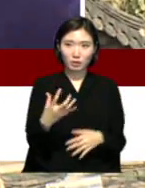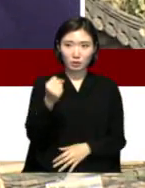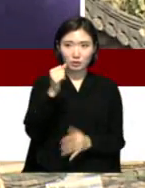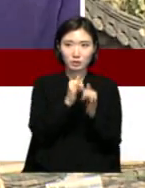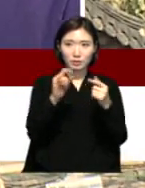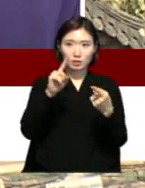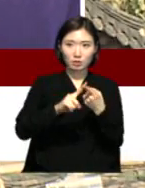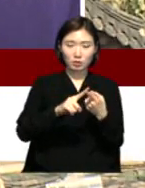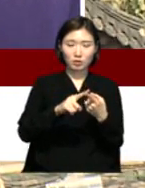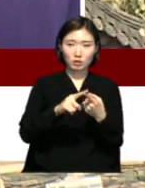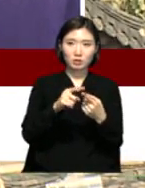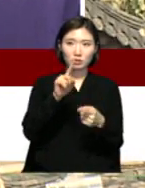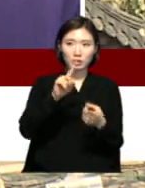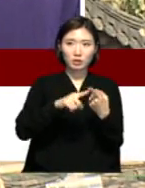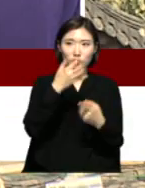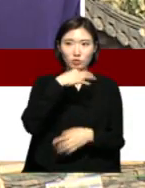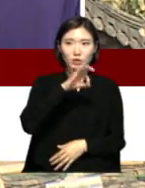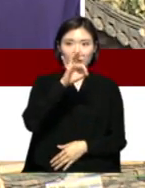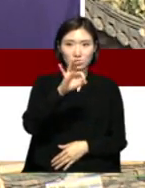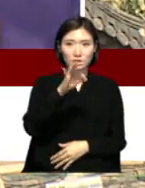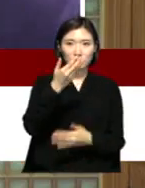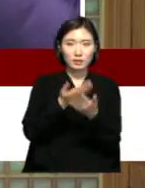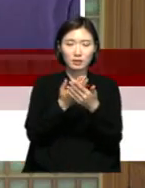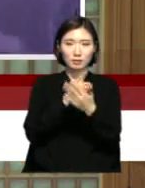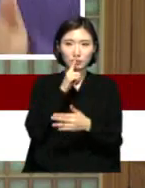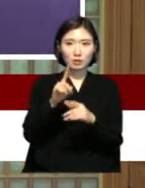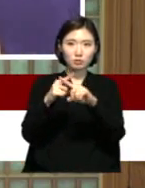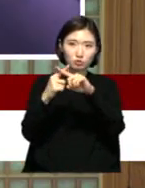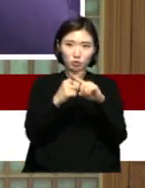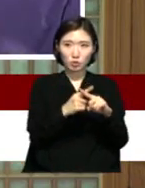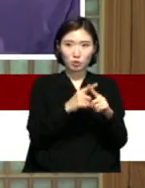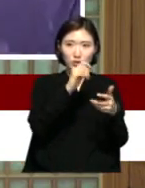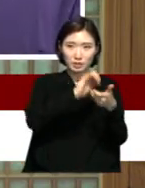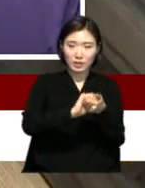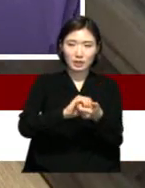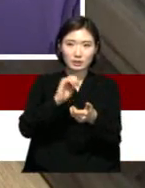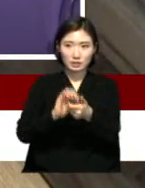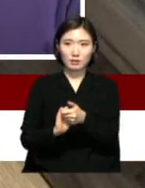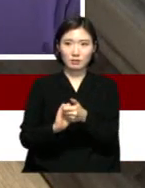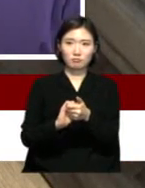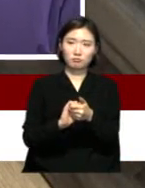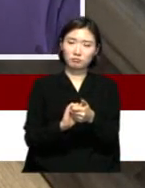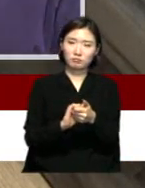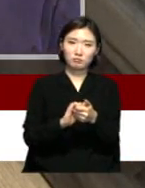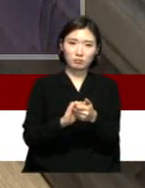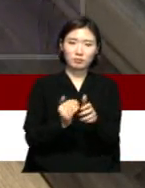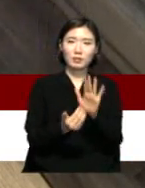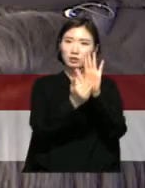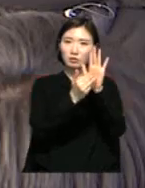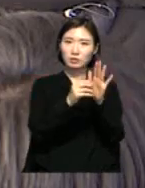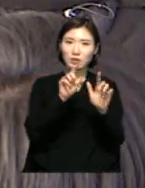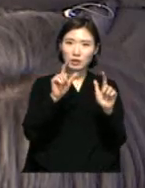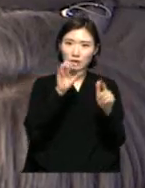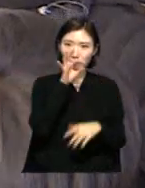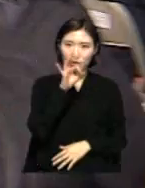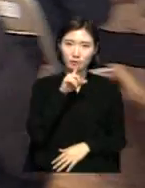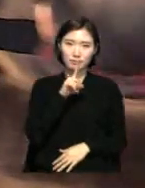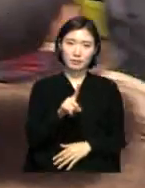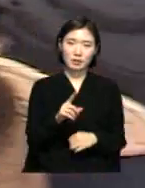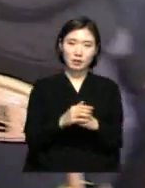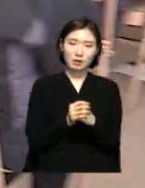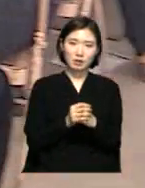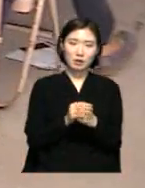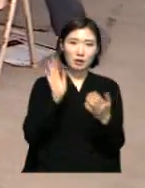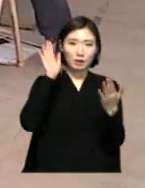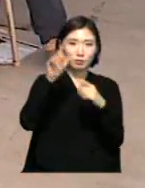그만한 부가 가치를 달라는 겁니다. 우리는 네. 무조건 이렇게 제한, 저렇게 제한을 하는 건 아니라고 저는 생각하고요. 네. 이에